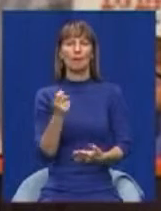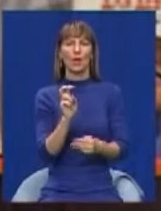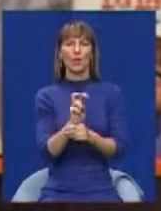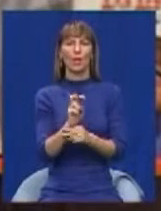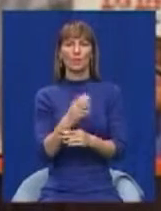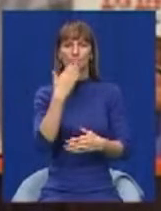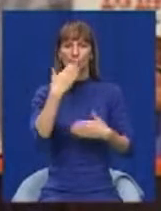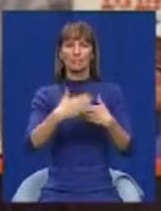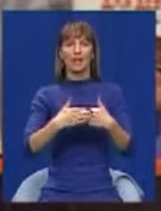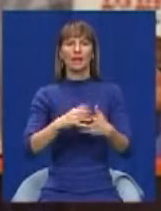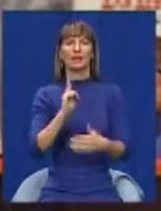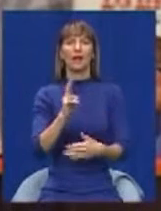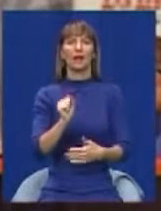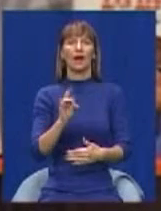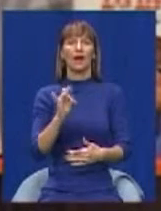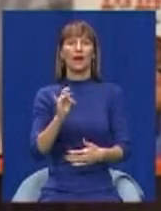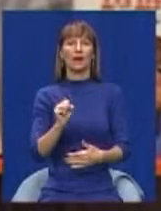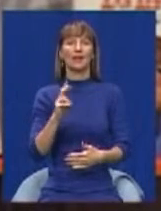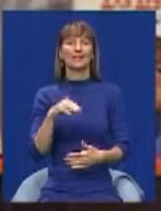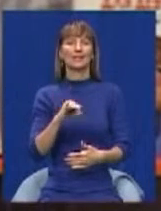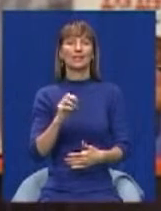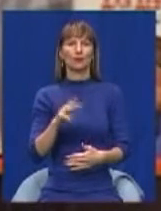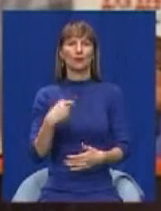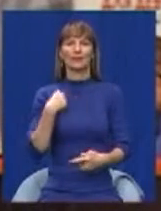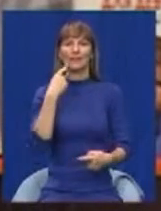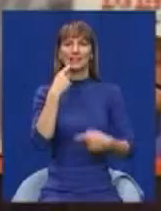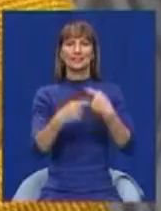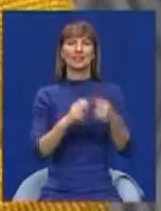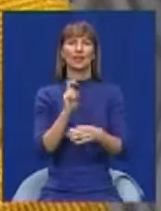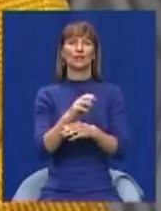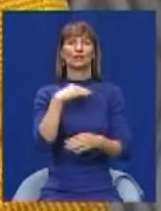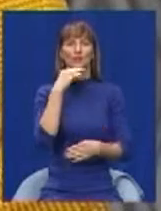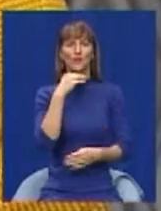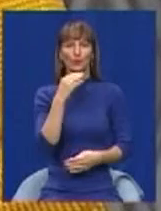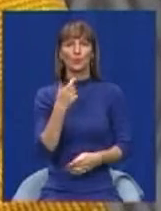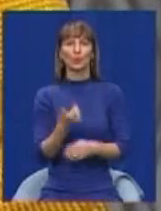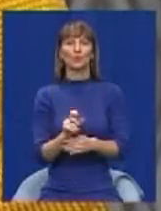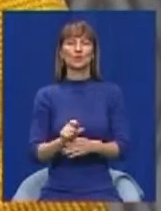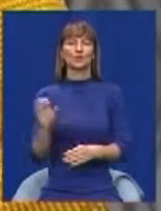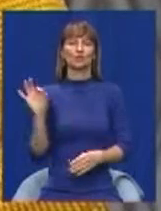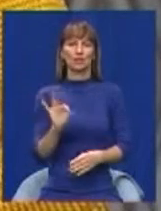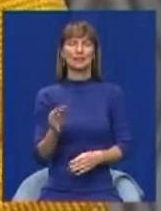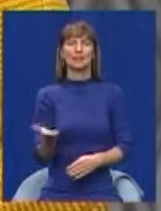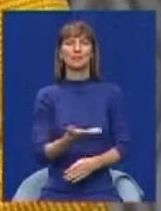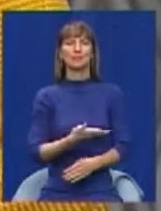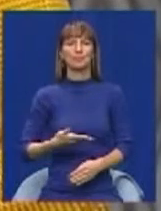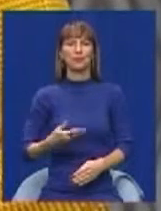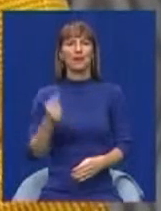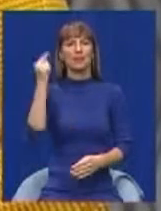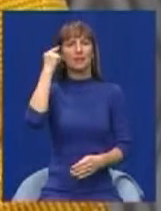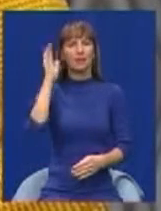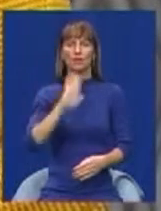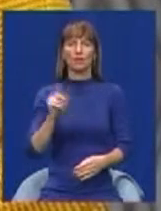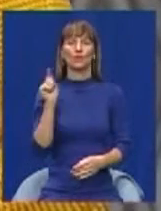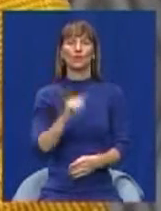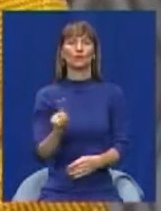например, перед карантином, я всегда хожу в школу. Тобто, дуже часто ми навіть так не усвідомлюємо